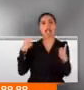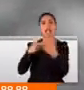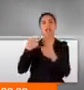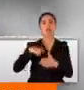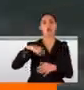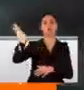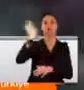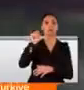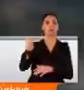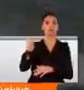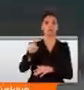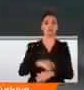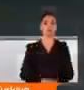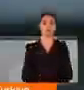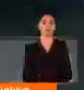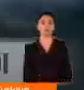özellikle seçilmişti.